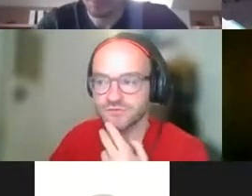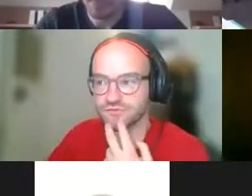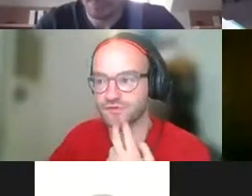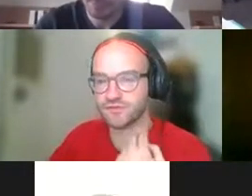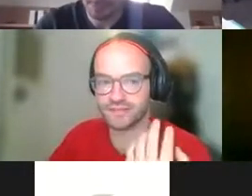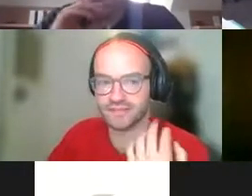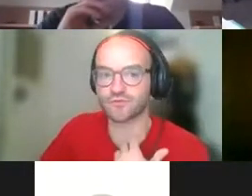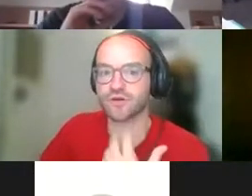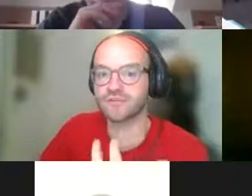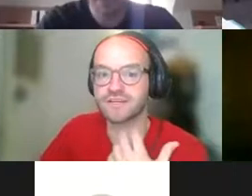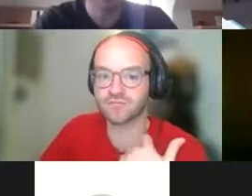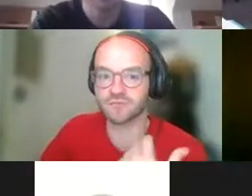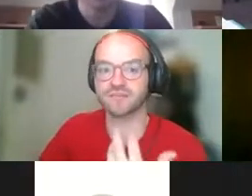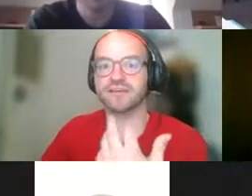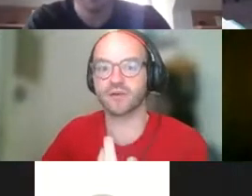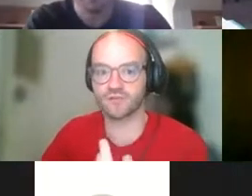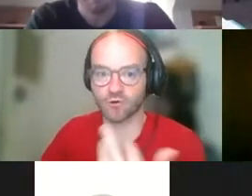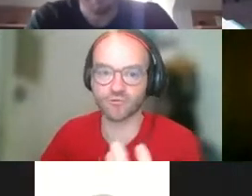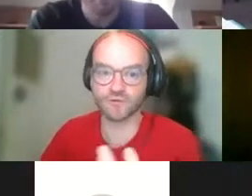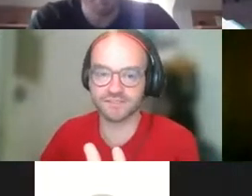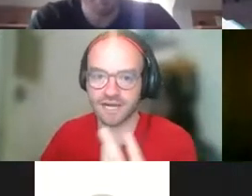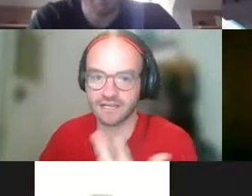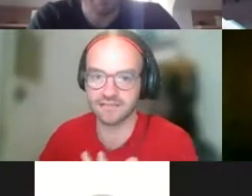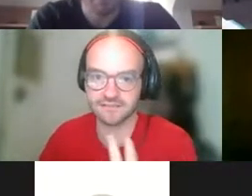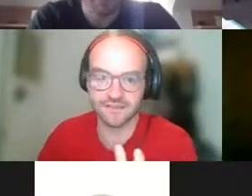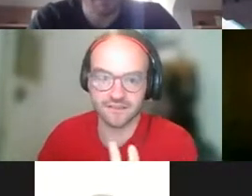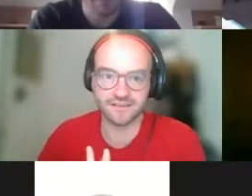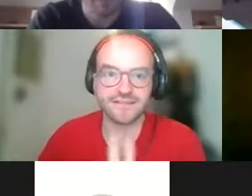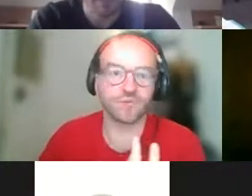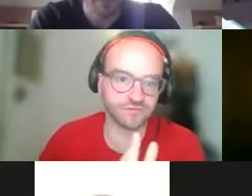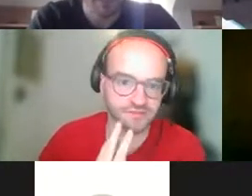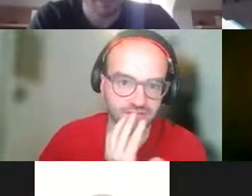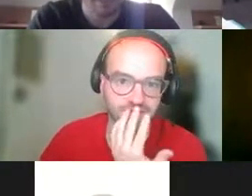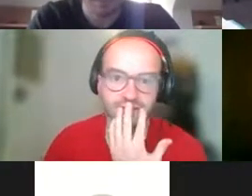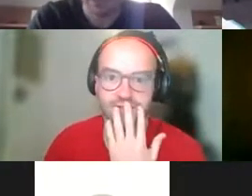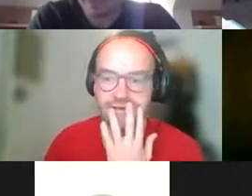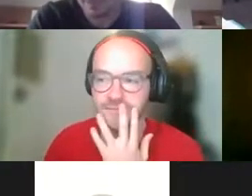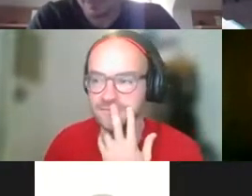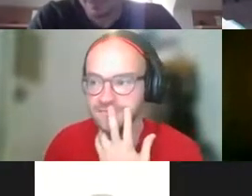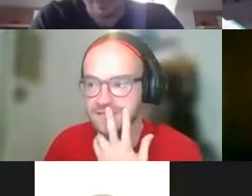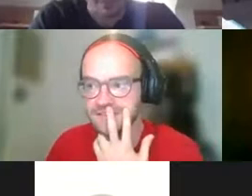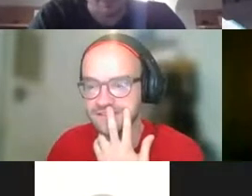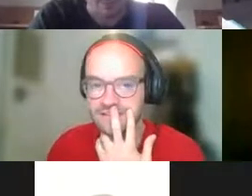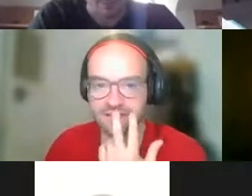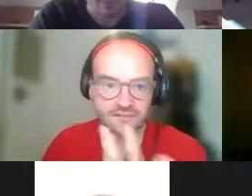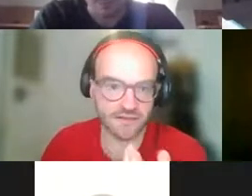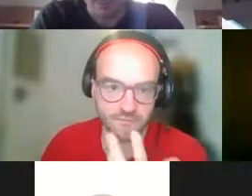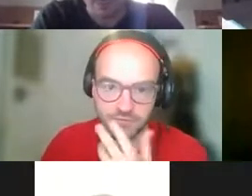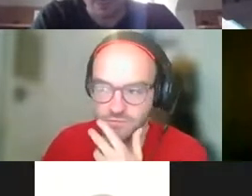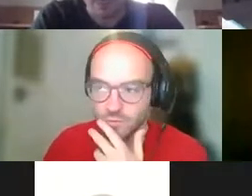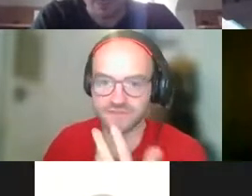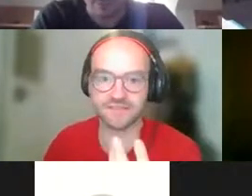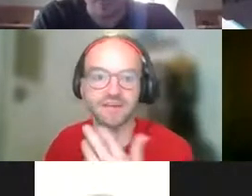Dus een zekere terughoudendheid om al meteen naar 100 te schakelen is niet onverstandig. Gezien dat het,